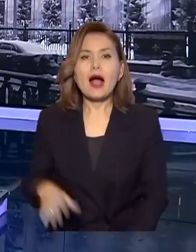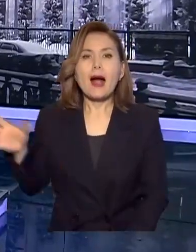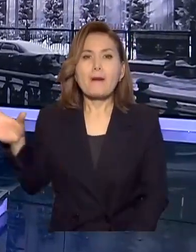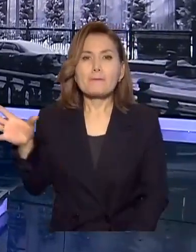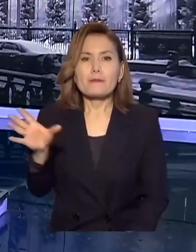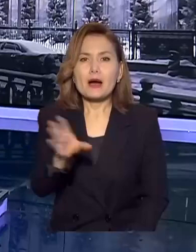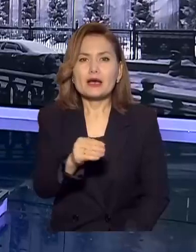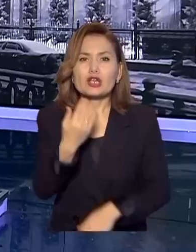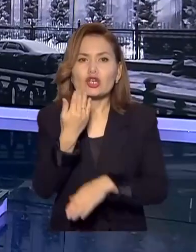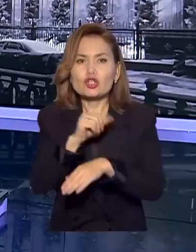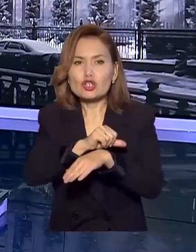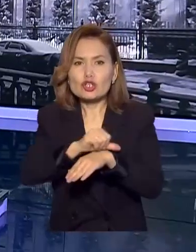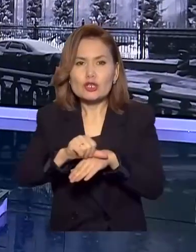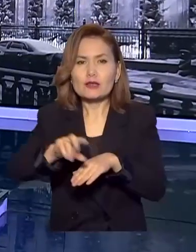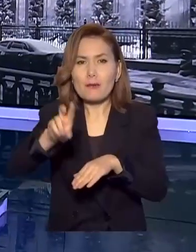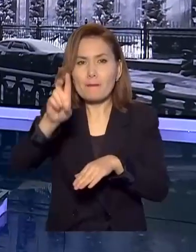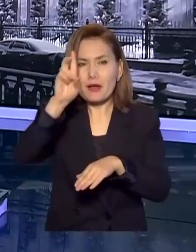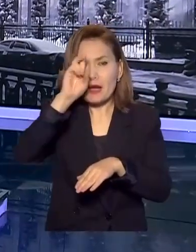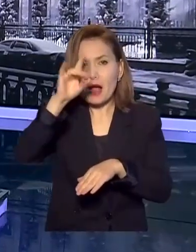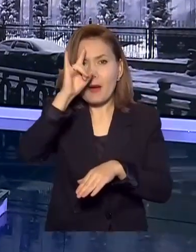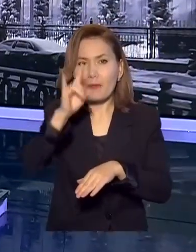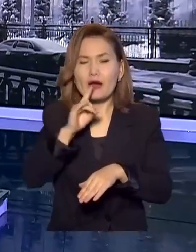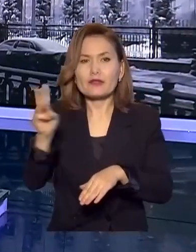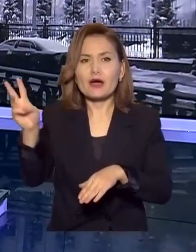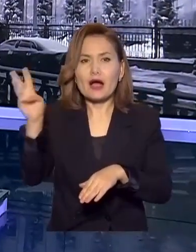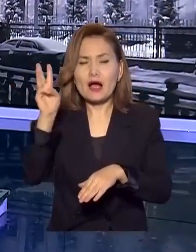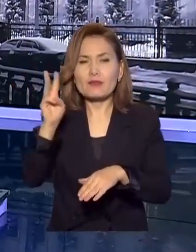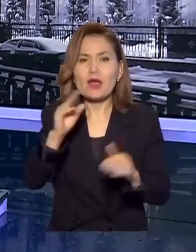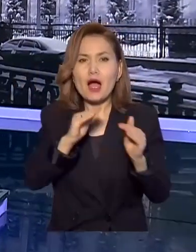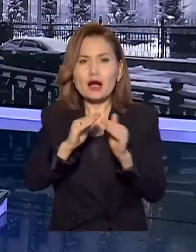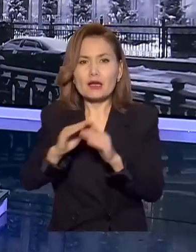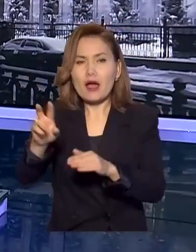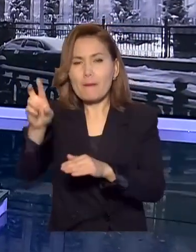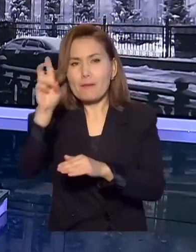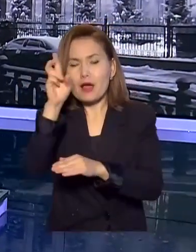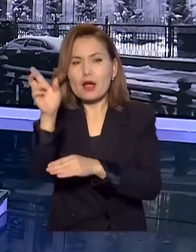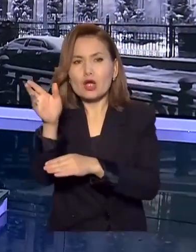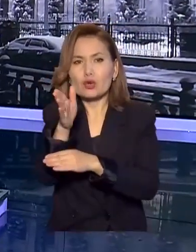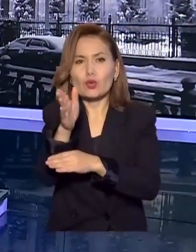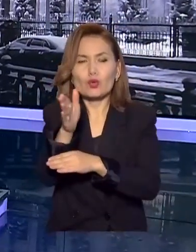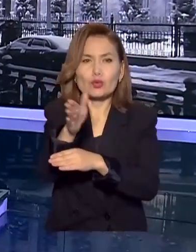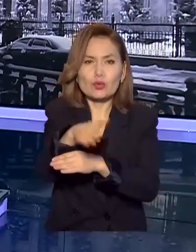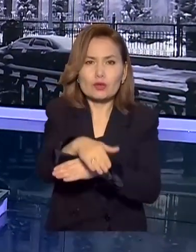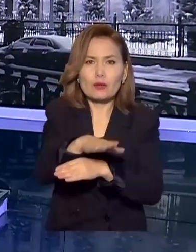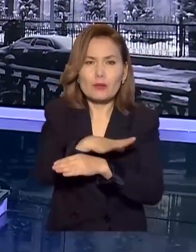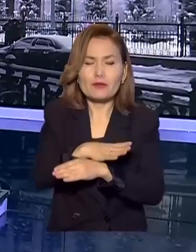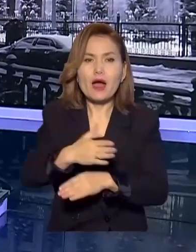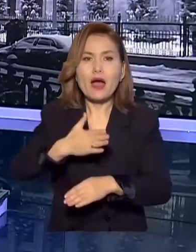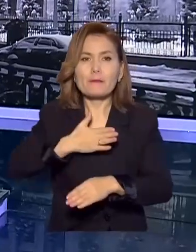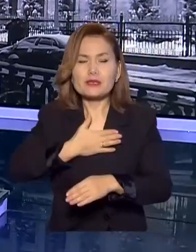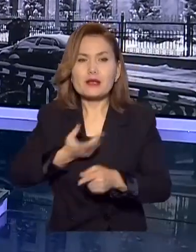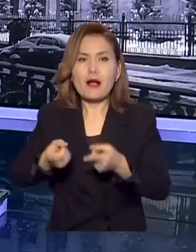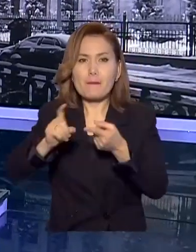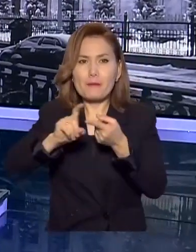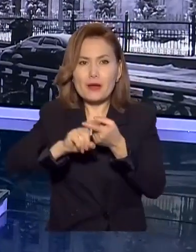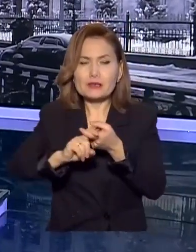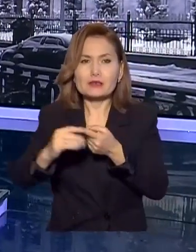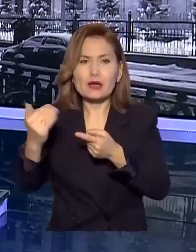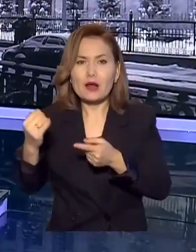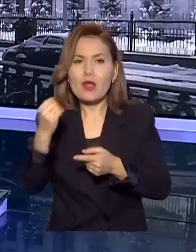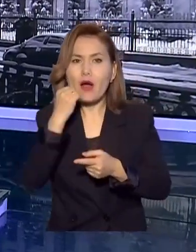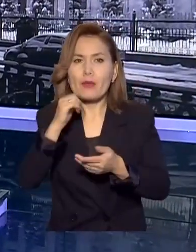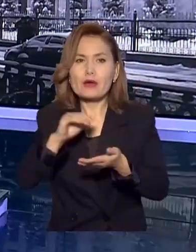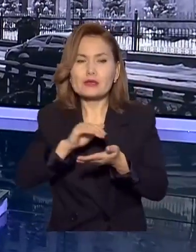Барлық шет мемлекеттердегі Қазақстан елшіліктерінің ғимараттарында мемлекеттік ту төмен түсірілді. Бізбен байланысқа Мәскеуден тілшіміз